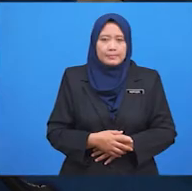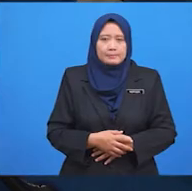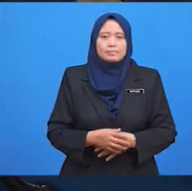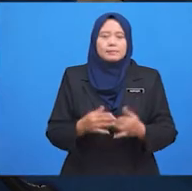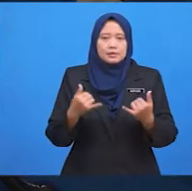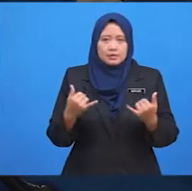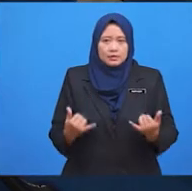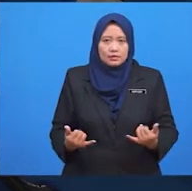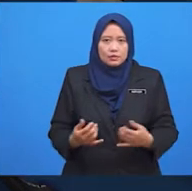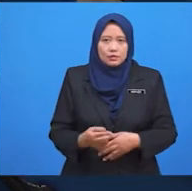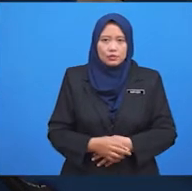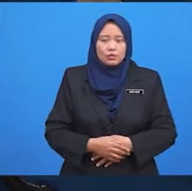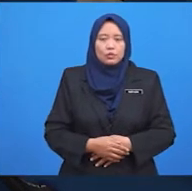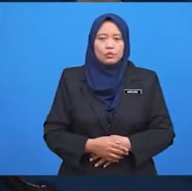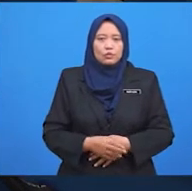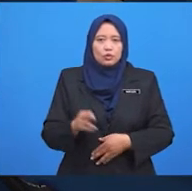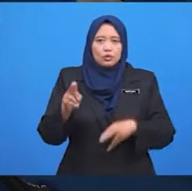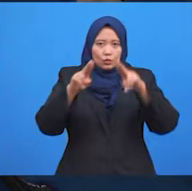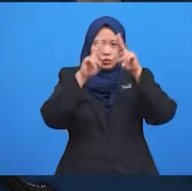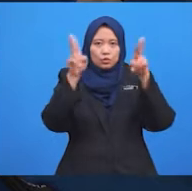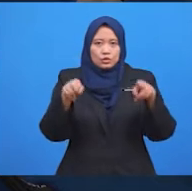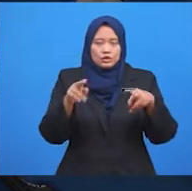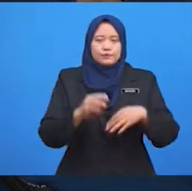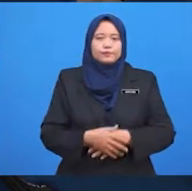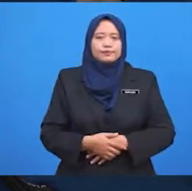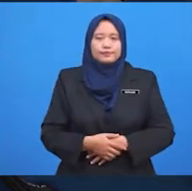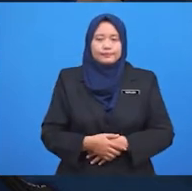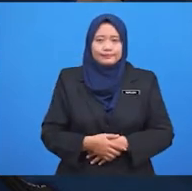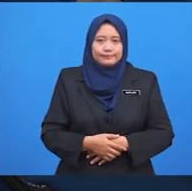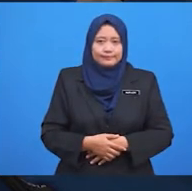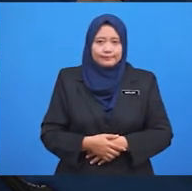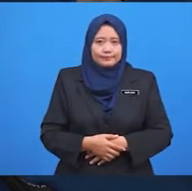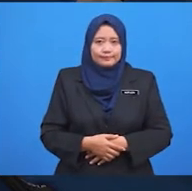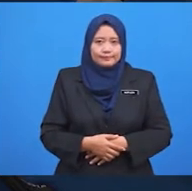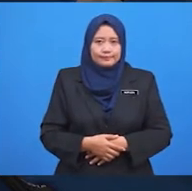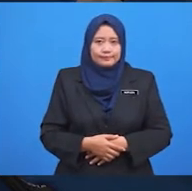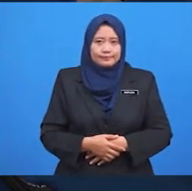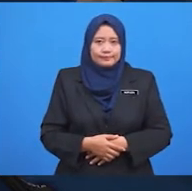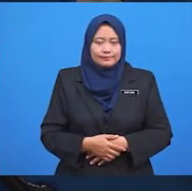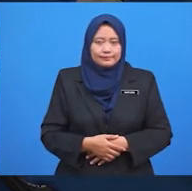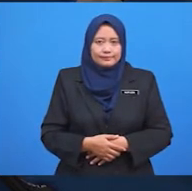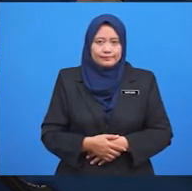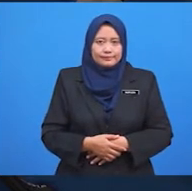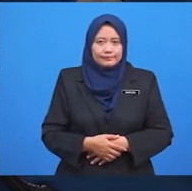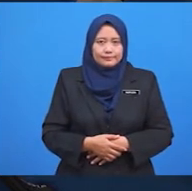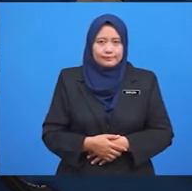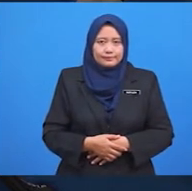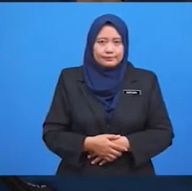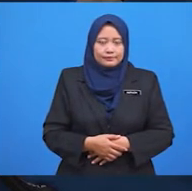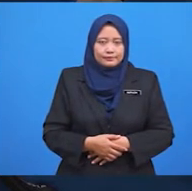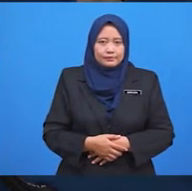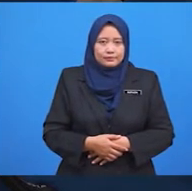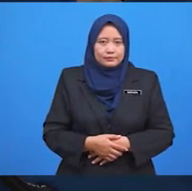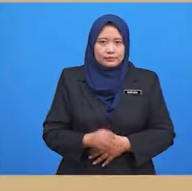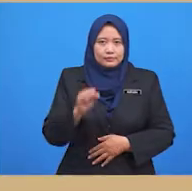Sekarang adalah sesi pengukuhan bagi menguji sama ada pelajar memahami topik yang dibincangkan hari ini. Soalan